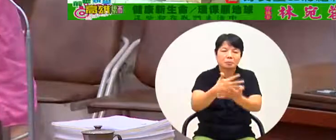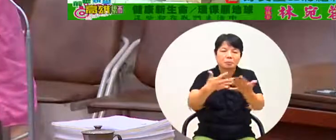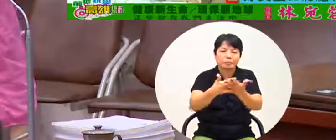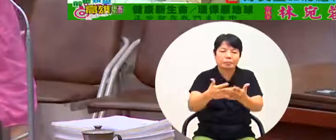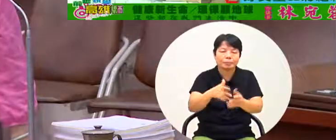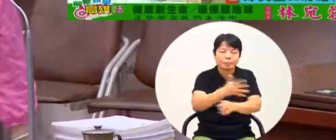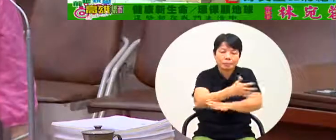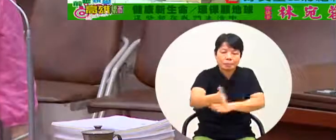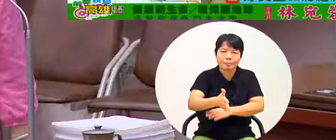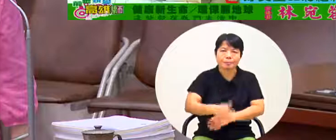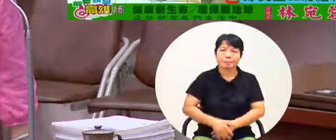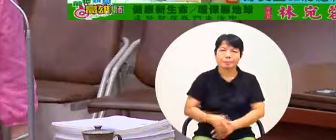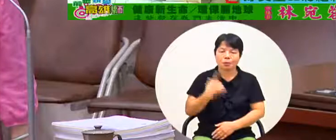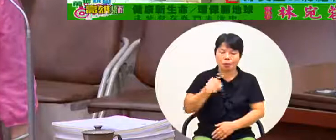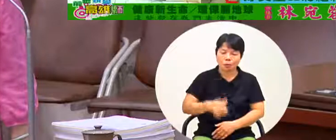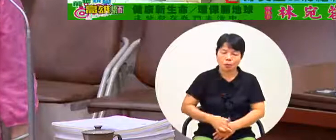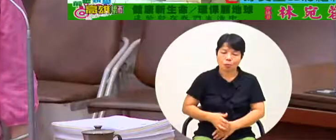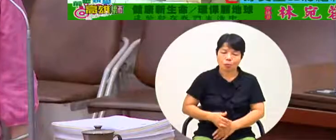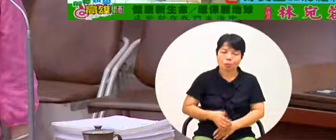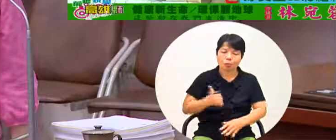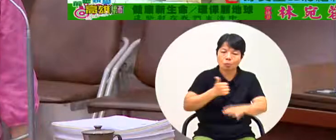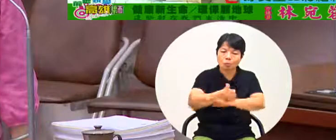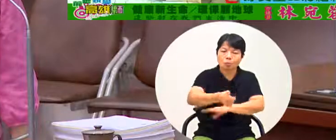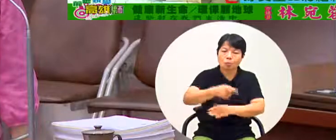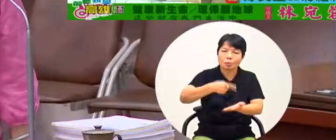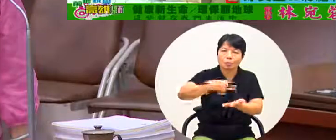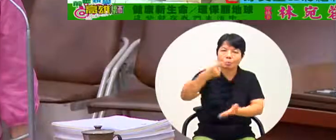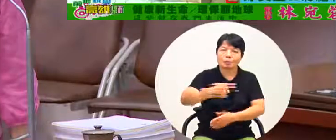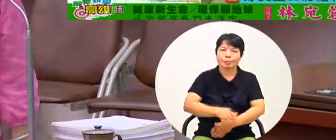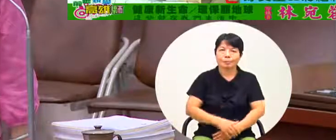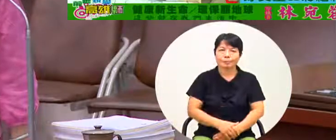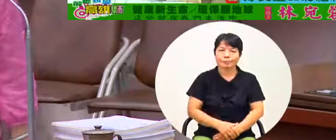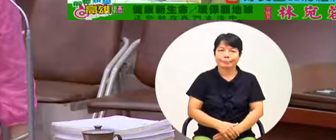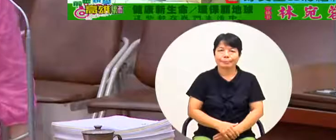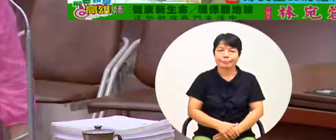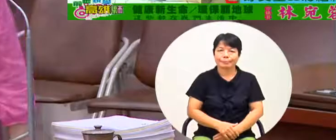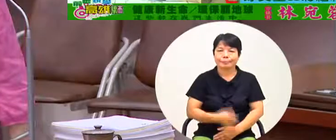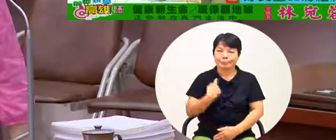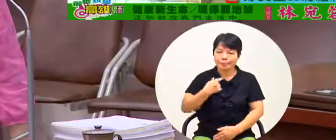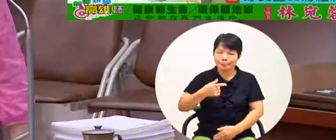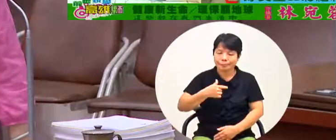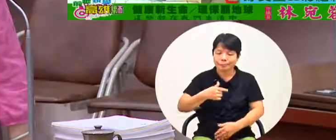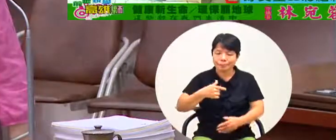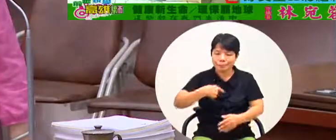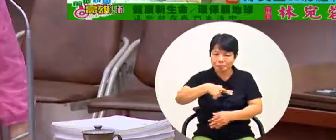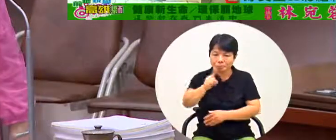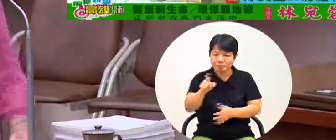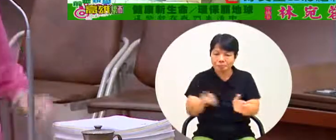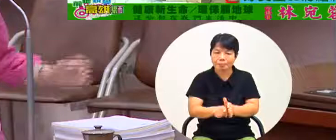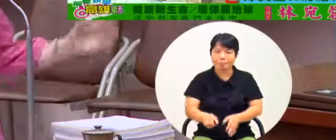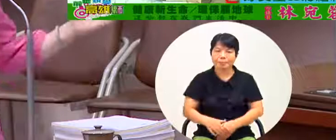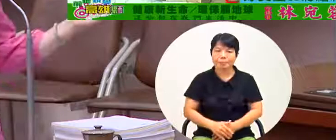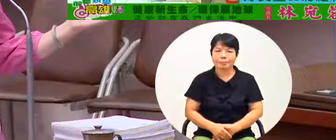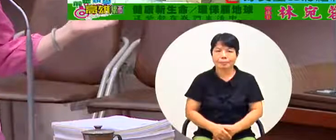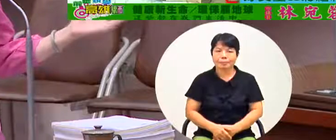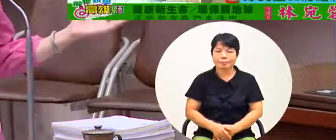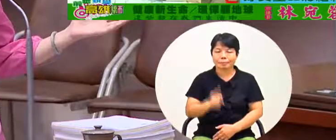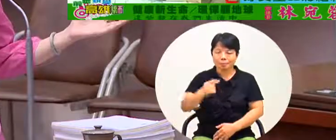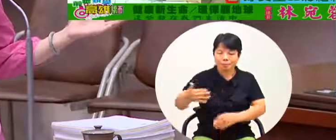就这个就我去的，结果我去了之后，我发现说，哎，这是一个渔村，啊就是一